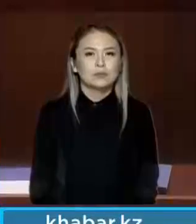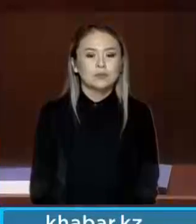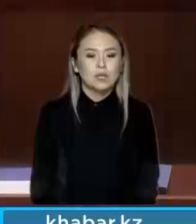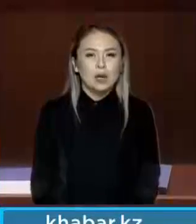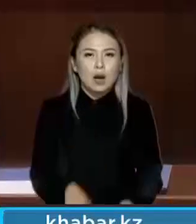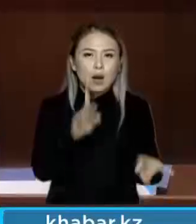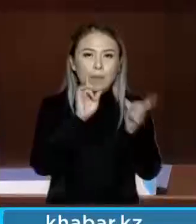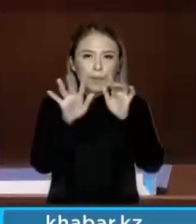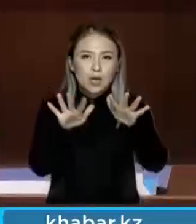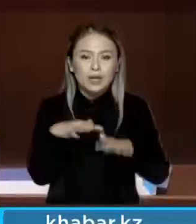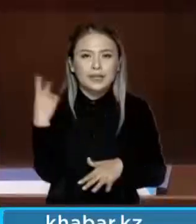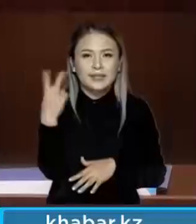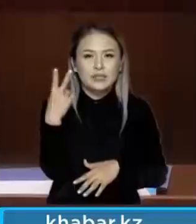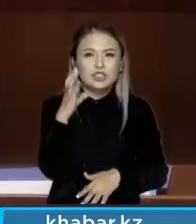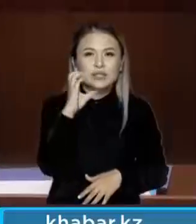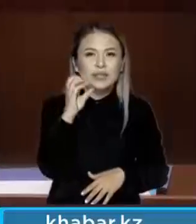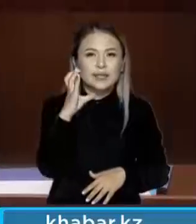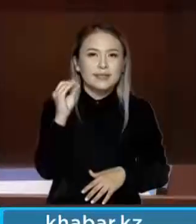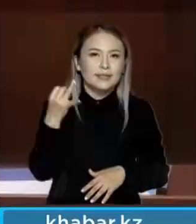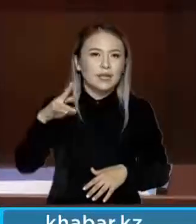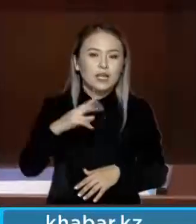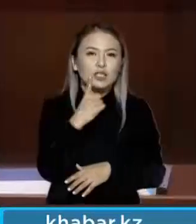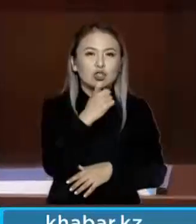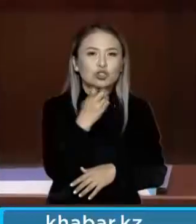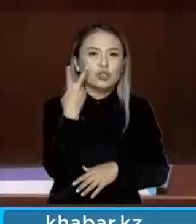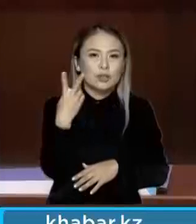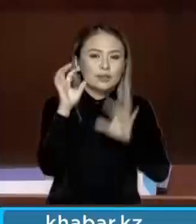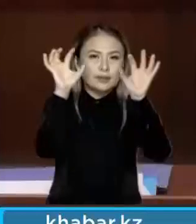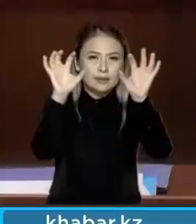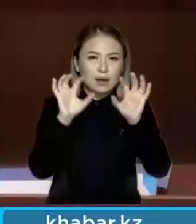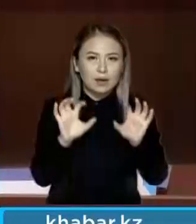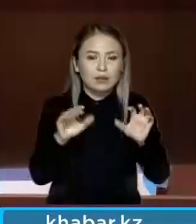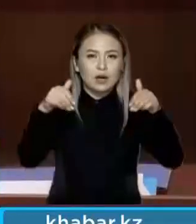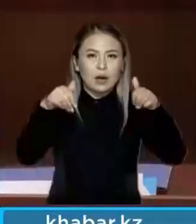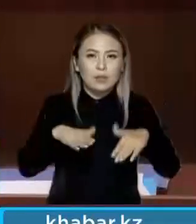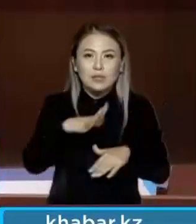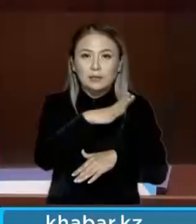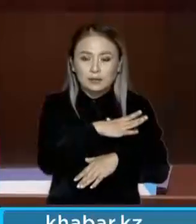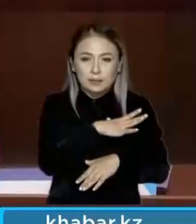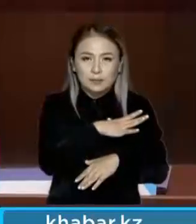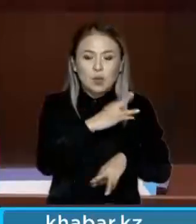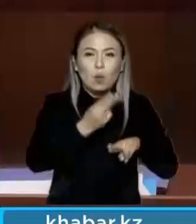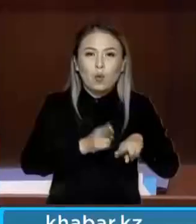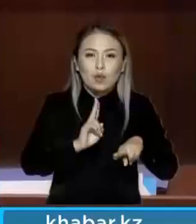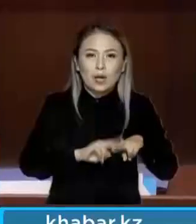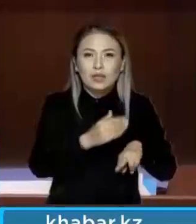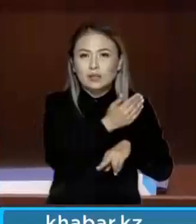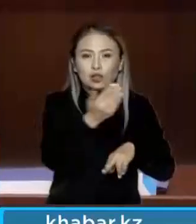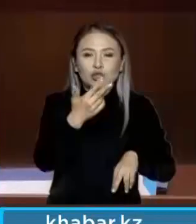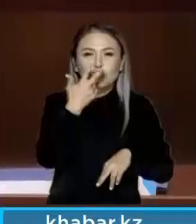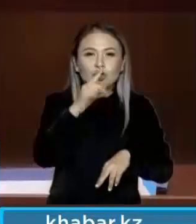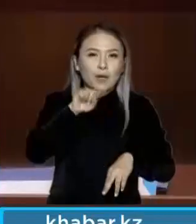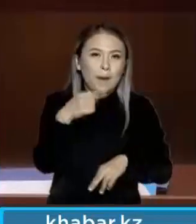Парламент екінші сессияда 102 заң қабылдады. Олардың